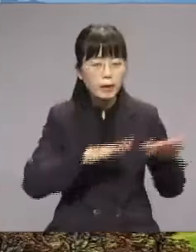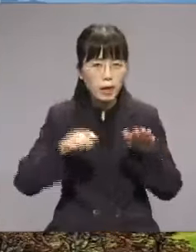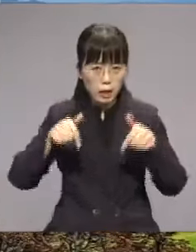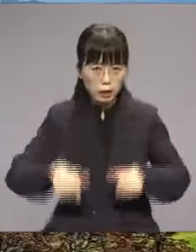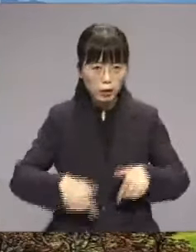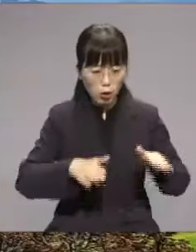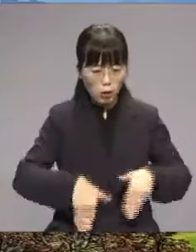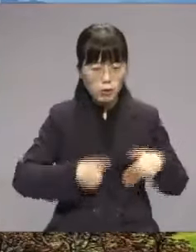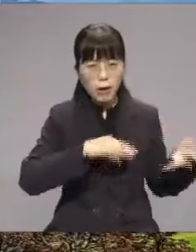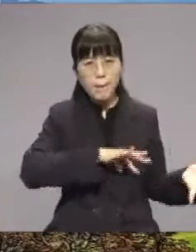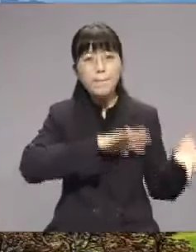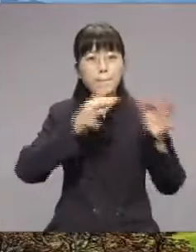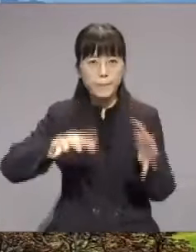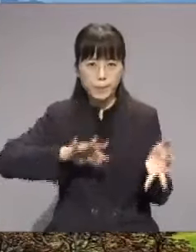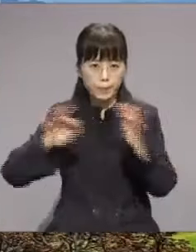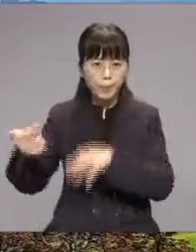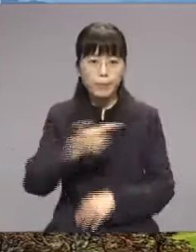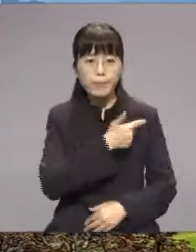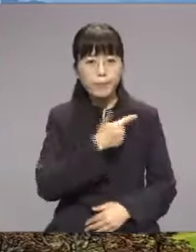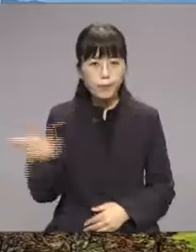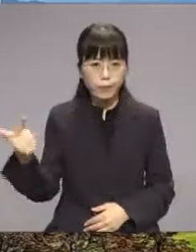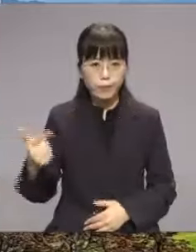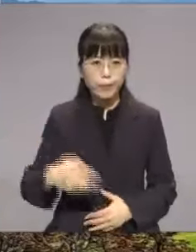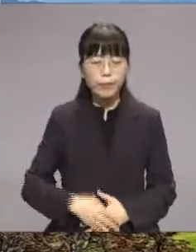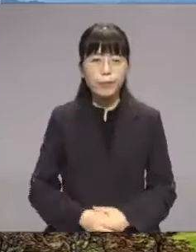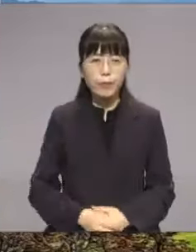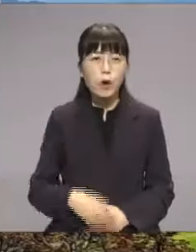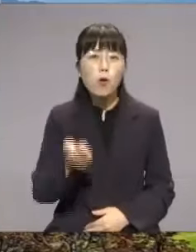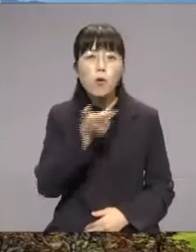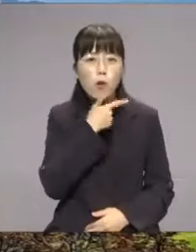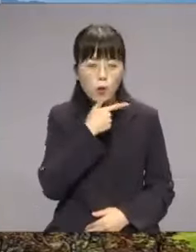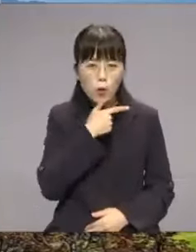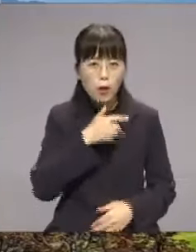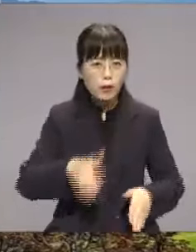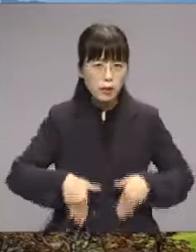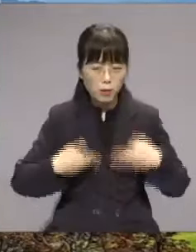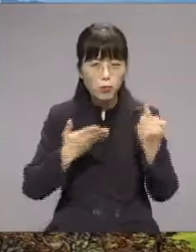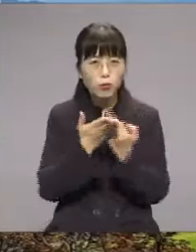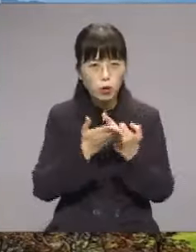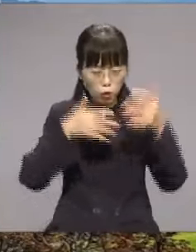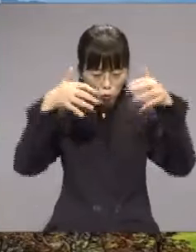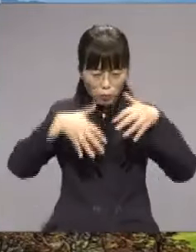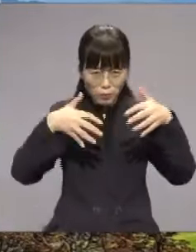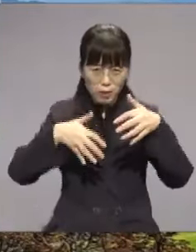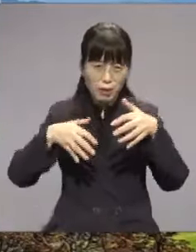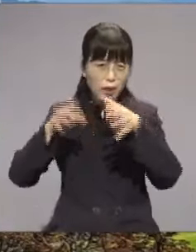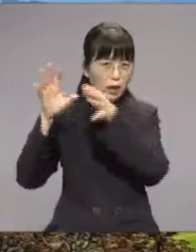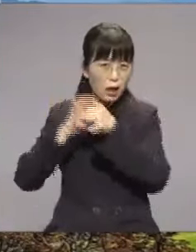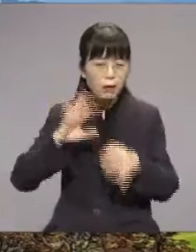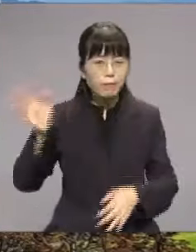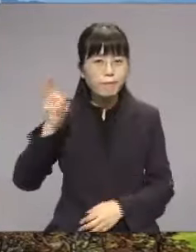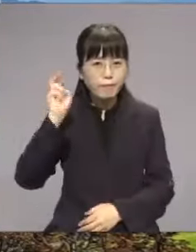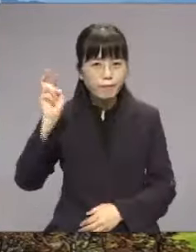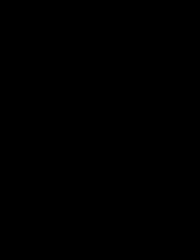서해상과 남해상에서 높게 일겠습니다 월요일에도 남부와 제주의 비가 이어지겠습니다 날씨였습니다